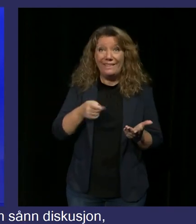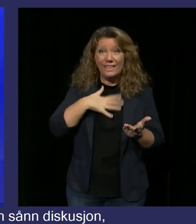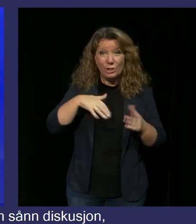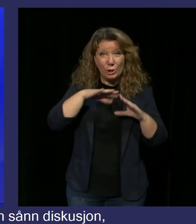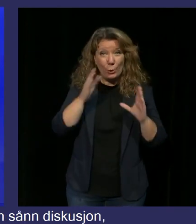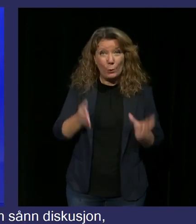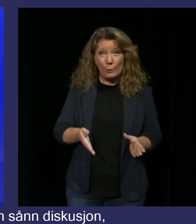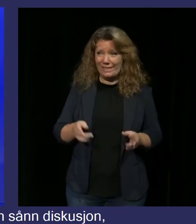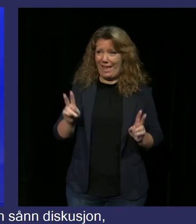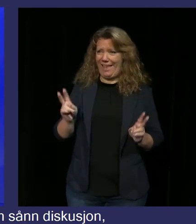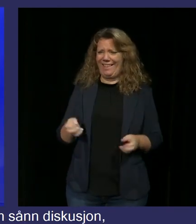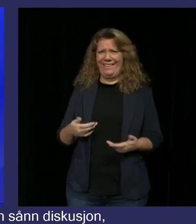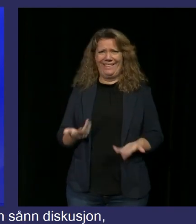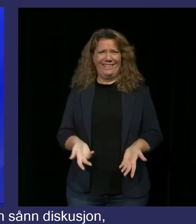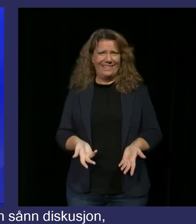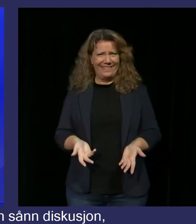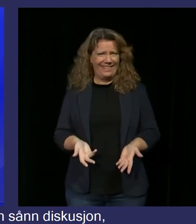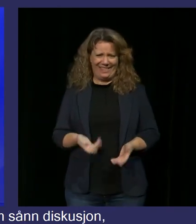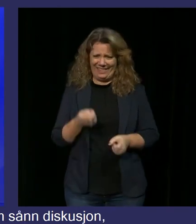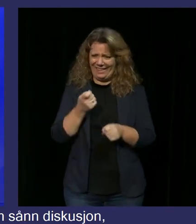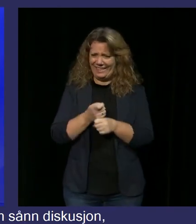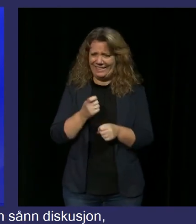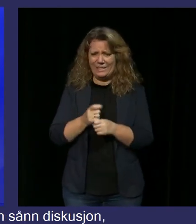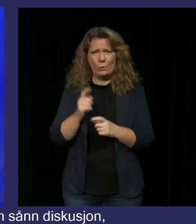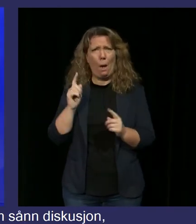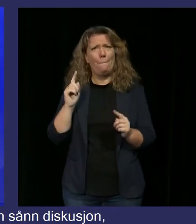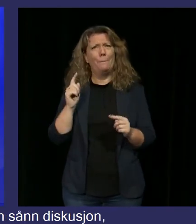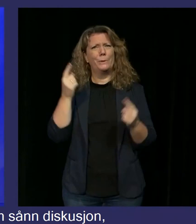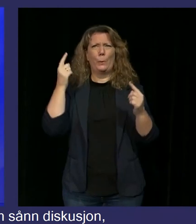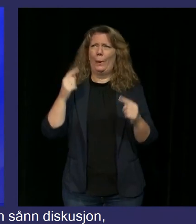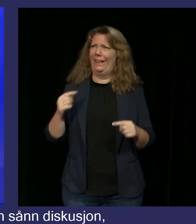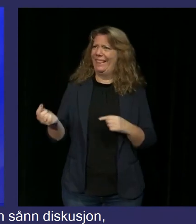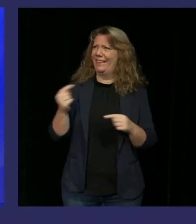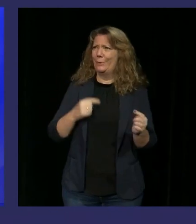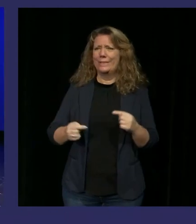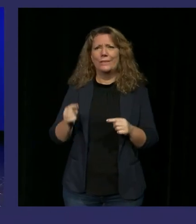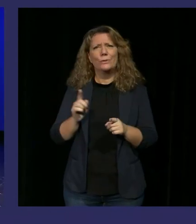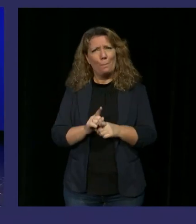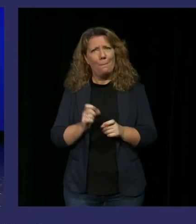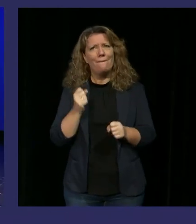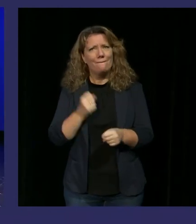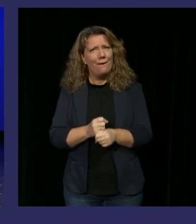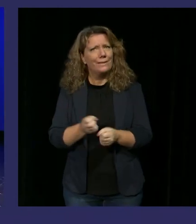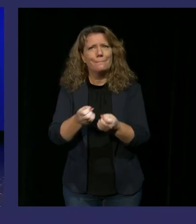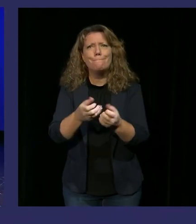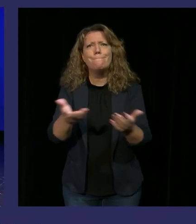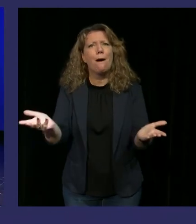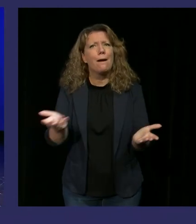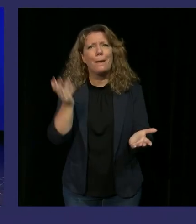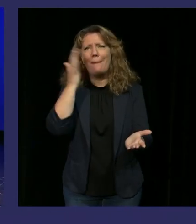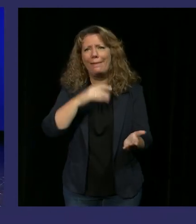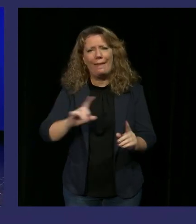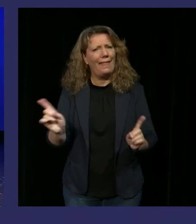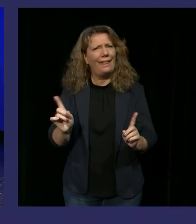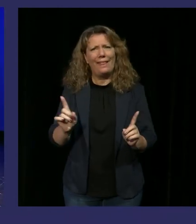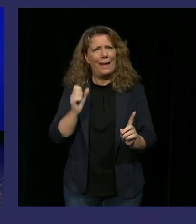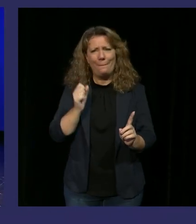sånn, det føles nesten litt så absurd at man har en sånn diskusjon, men det var faktisk mange som mente at det skulle vi ikke